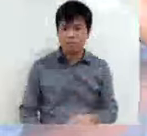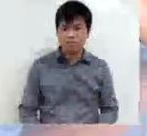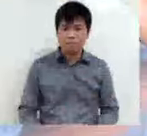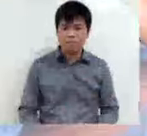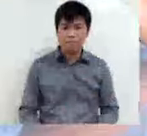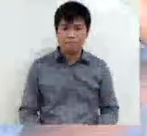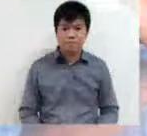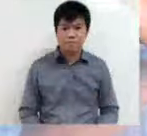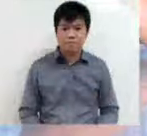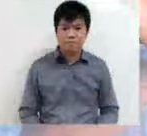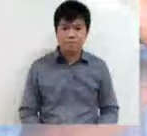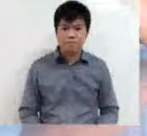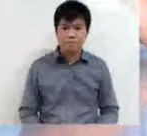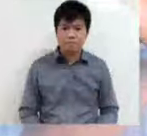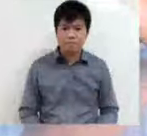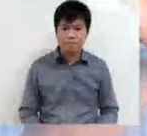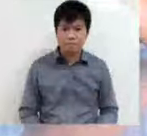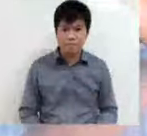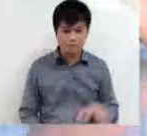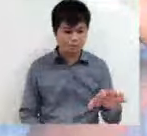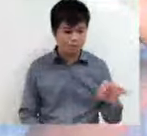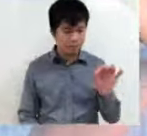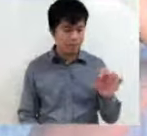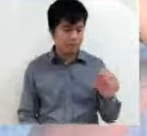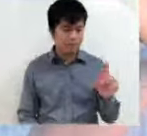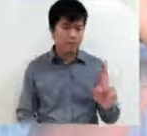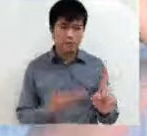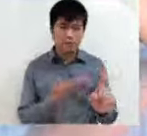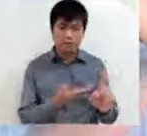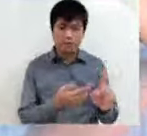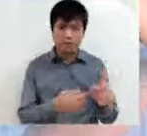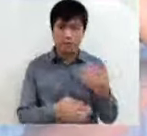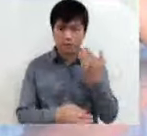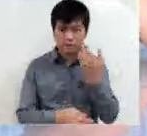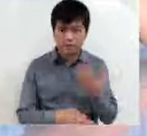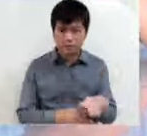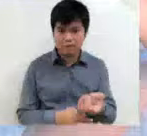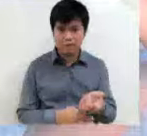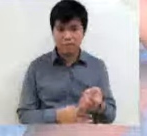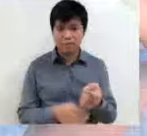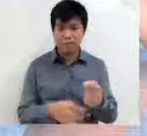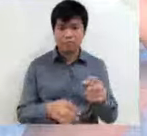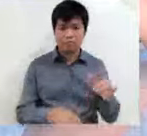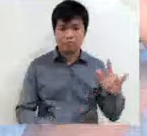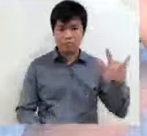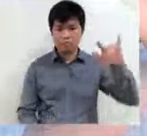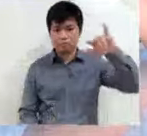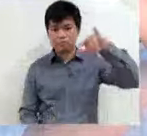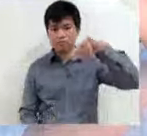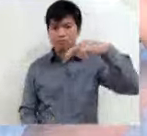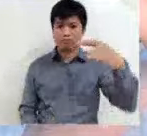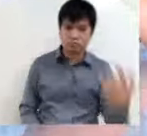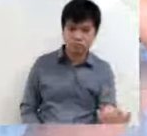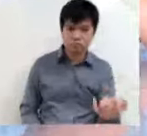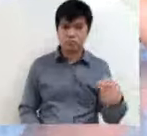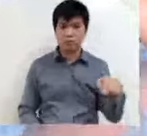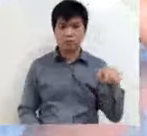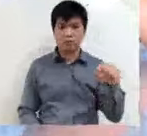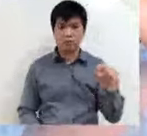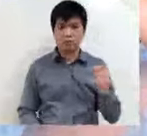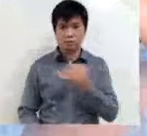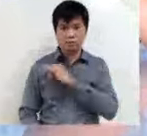Natagpo ang patay ang piloto ng bumagsak na Cessna plane sa Isabela habang may mga senyales na buhay pa